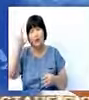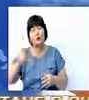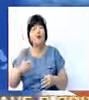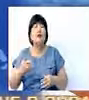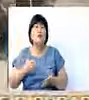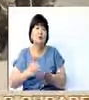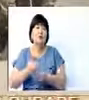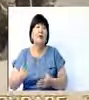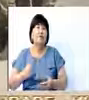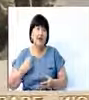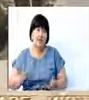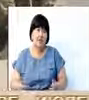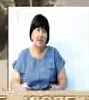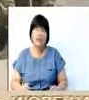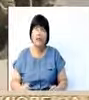армии.